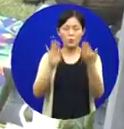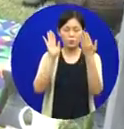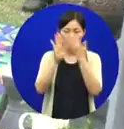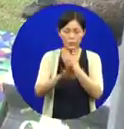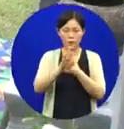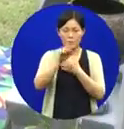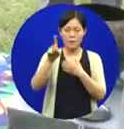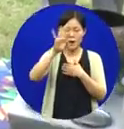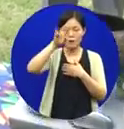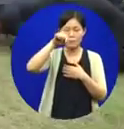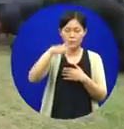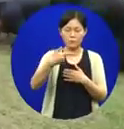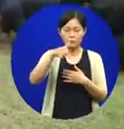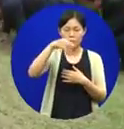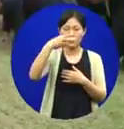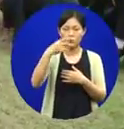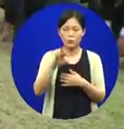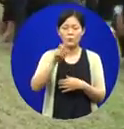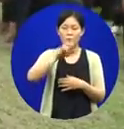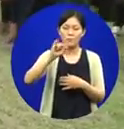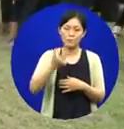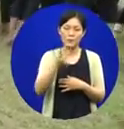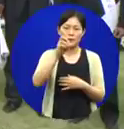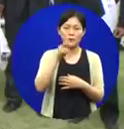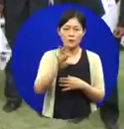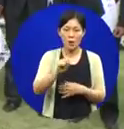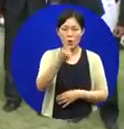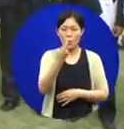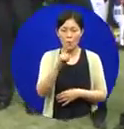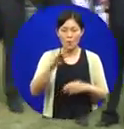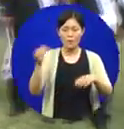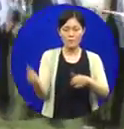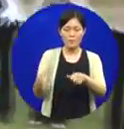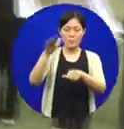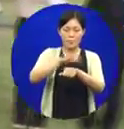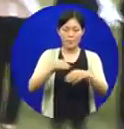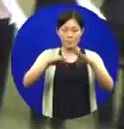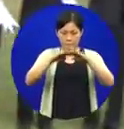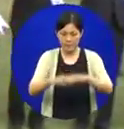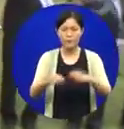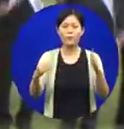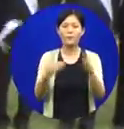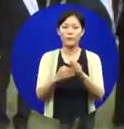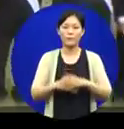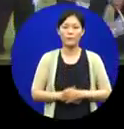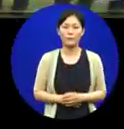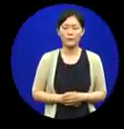본회의 후에는 마북동에 위치한 독립운동가 민영환 선생의 묘소를 참배했습니다.